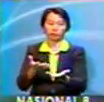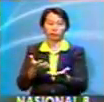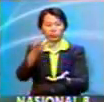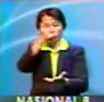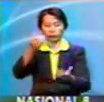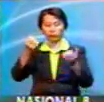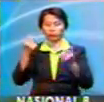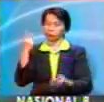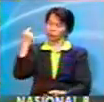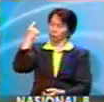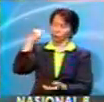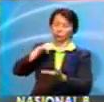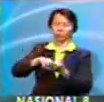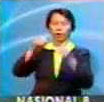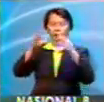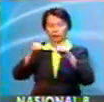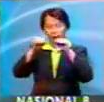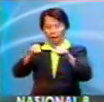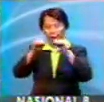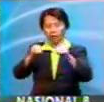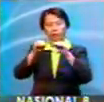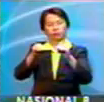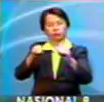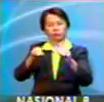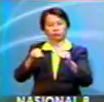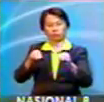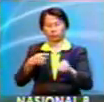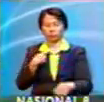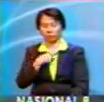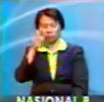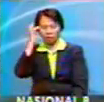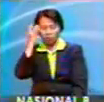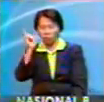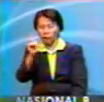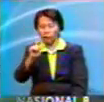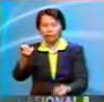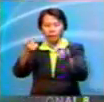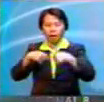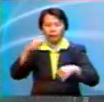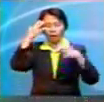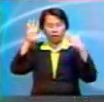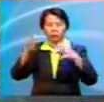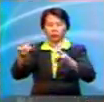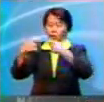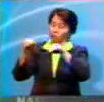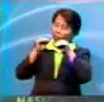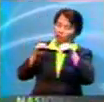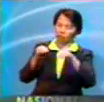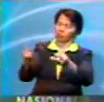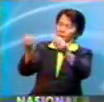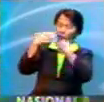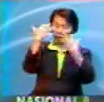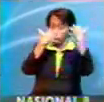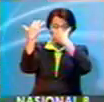kebanyakan kebelakangan ini banyak ajaran-ajaran yang telah datang, kadang-kadang kita tak tahu daripada mana usul asal sehingga dia memberi